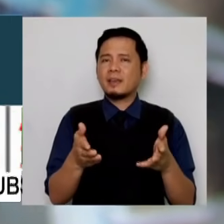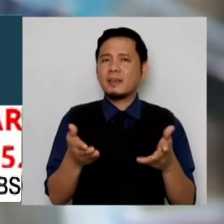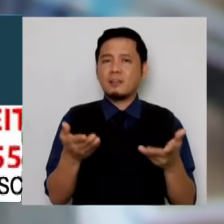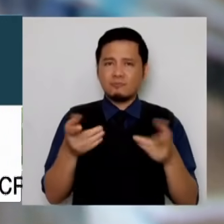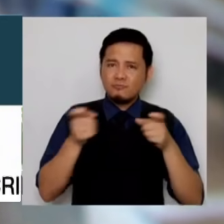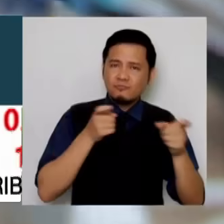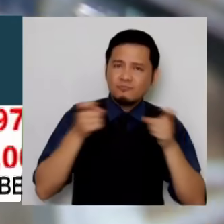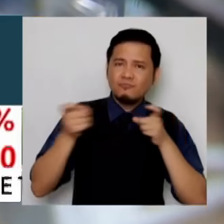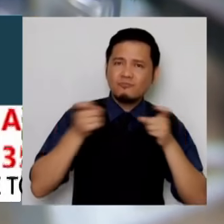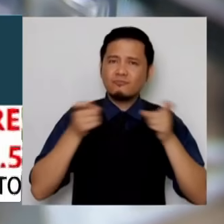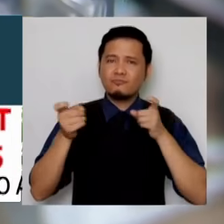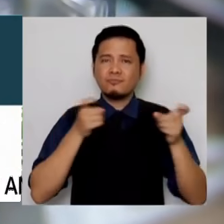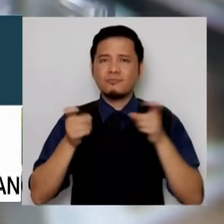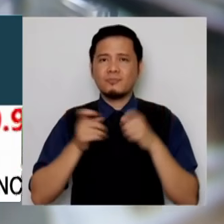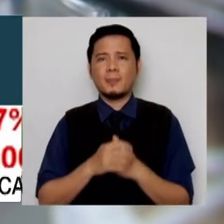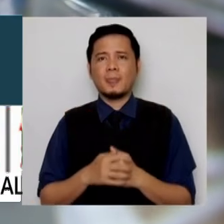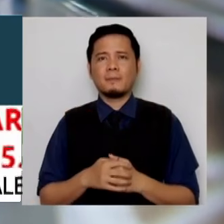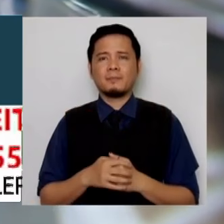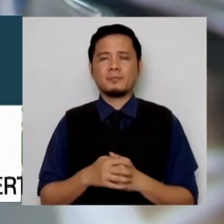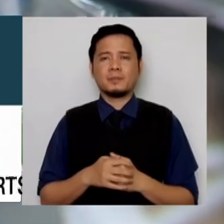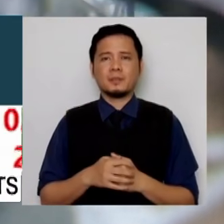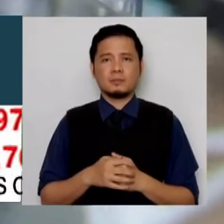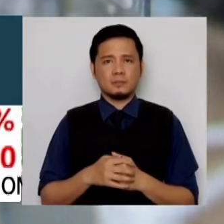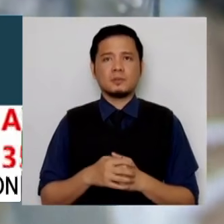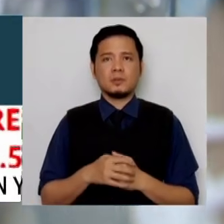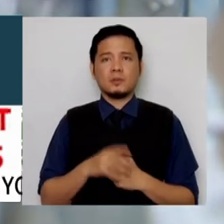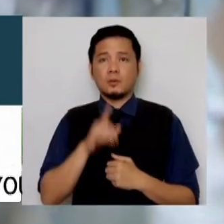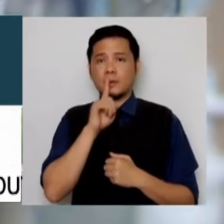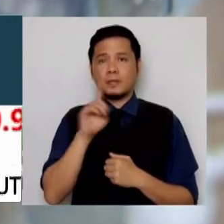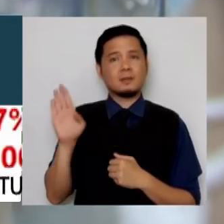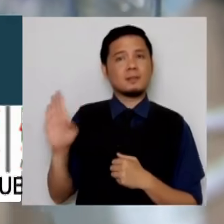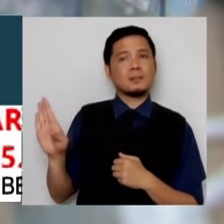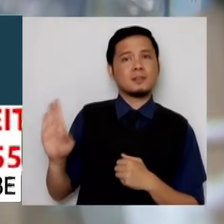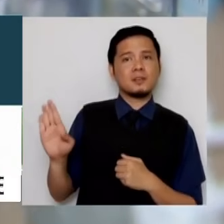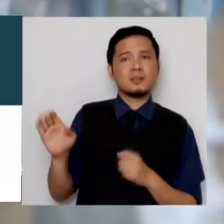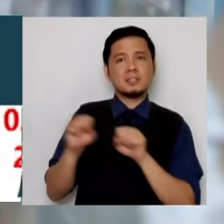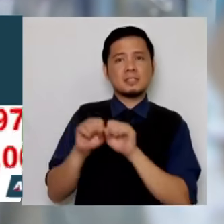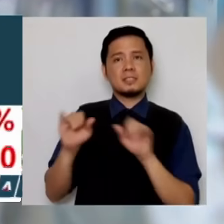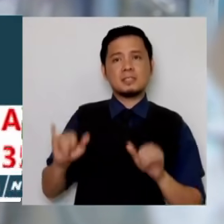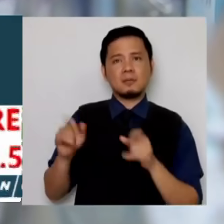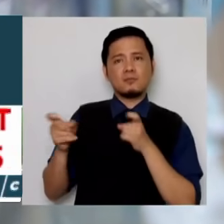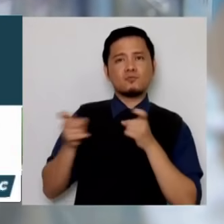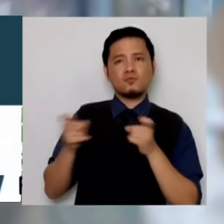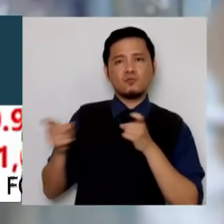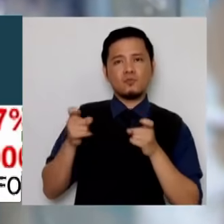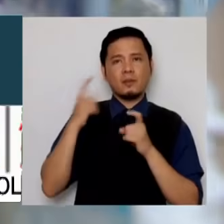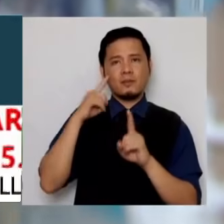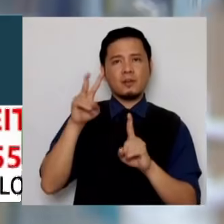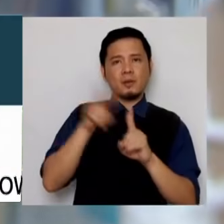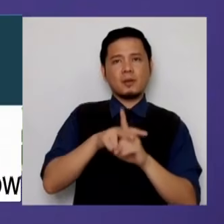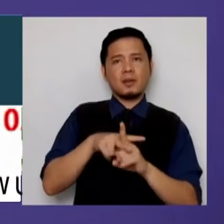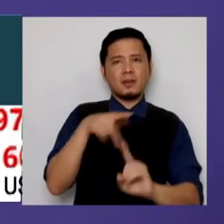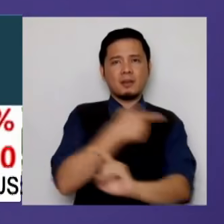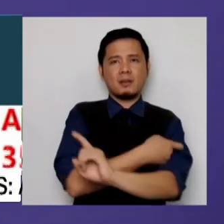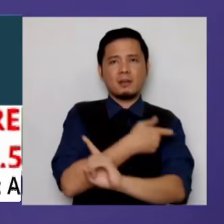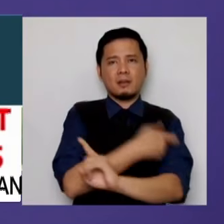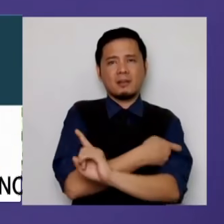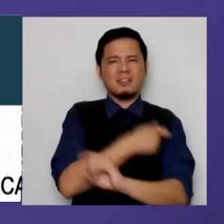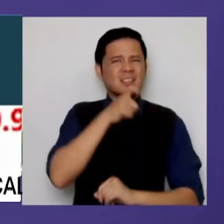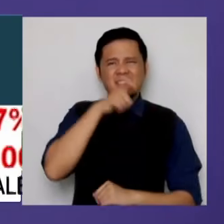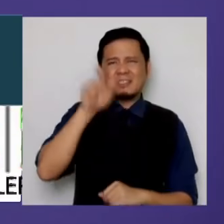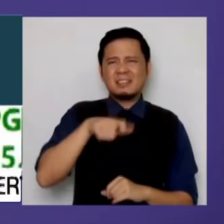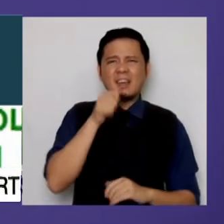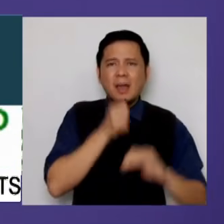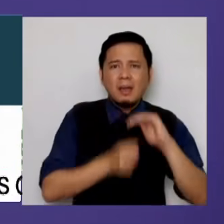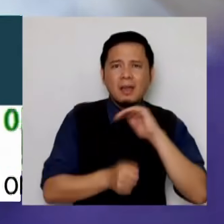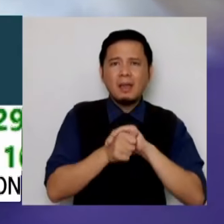ito. It's a management of the rollout that we have to do. We don't have to hide the brand. We just